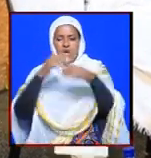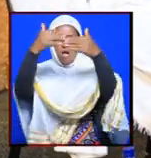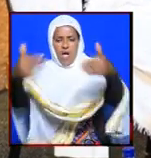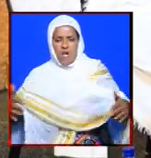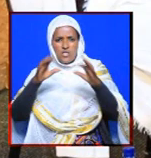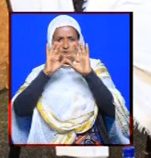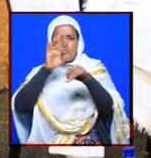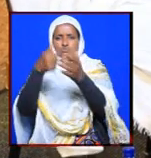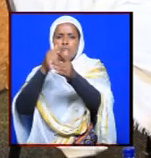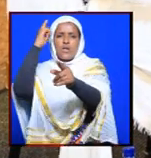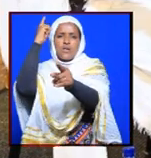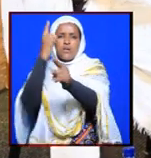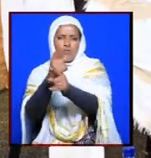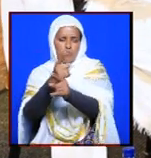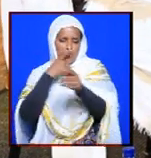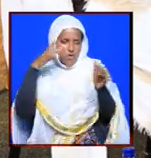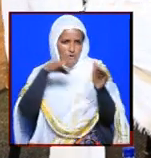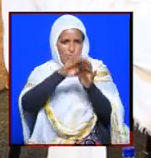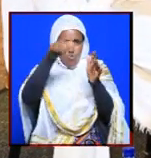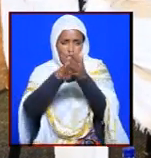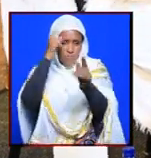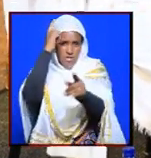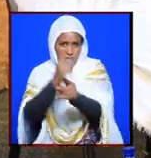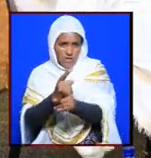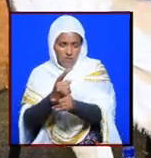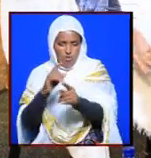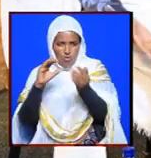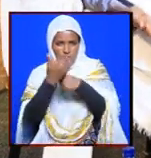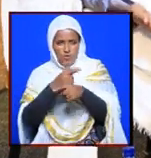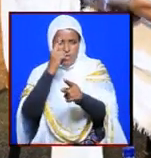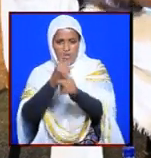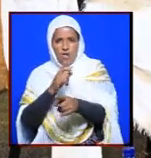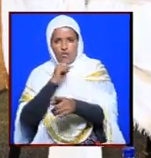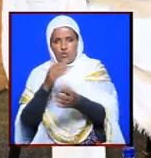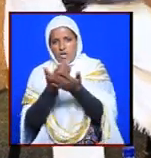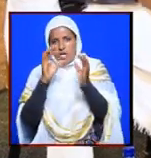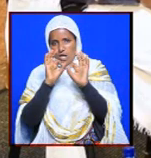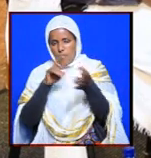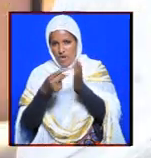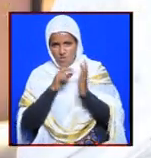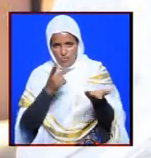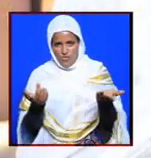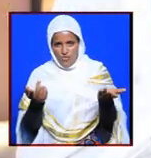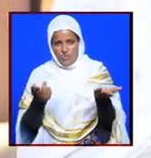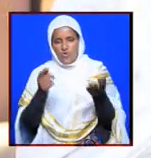አጥር ቅጥር የሌለው ሁሉም ልክ ነው ወደሚል፣ ሁሉም ልክ ከሆነ ደግሞ ልክ የሆነ ነገር አይኖርም ማለት ነው። ወደዛ ነው